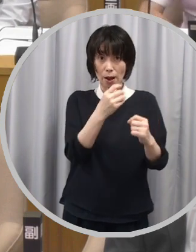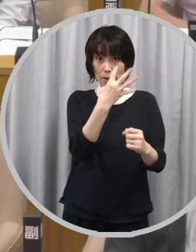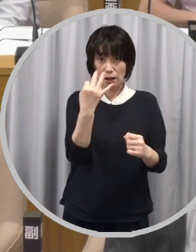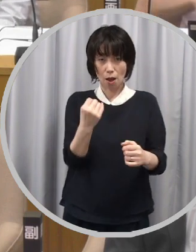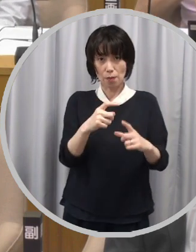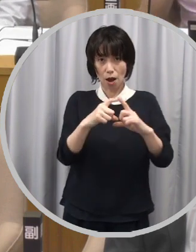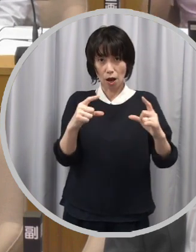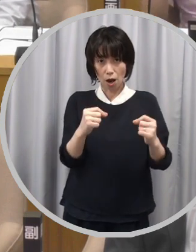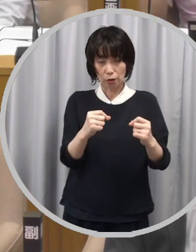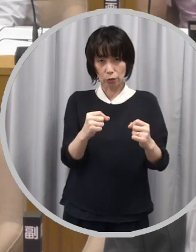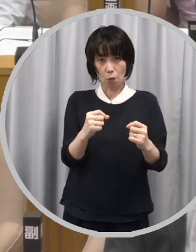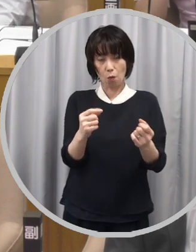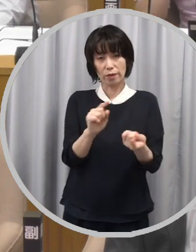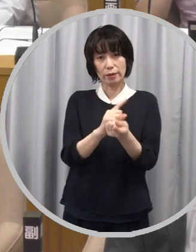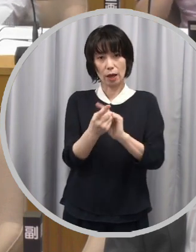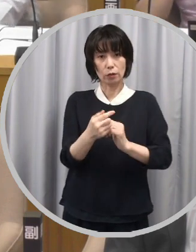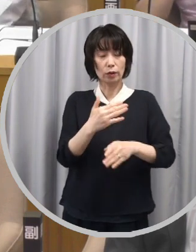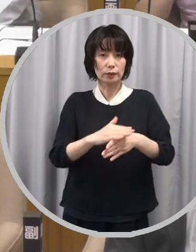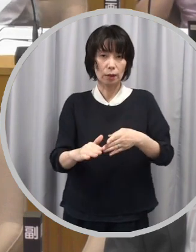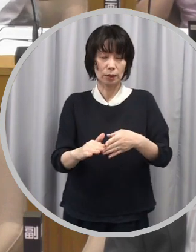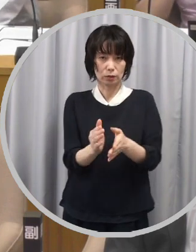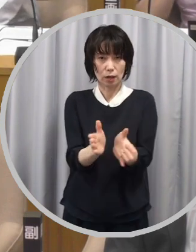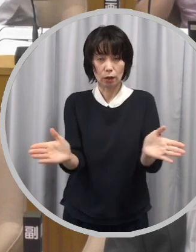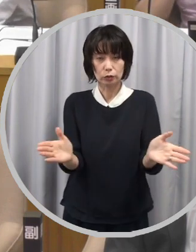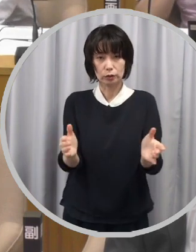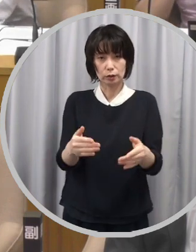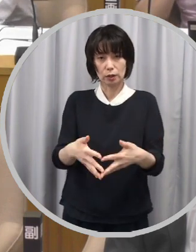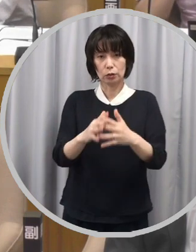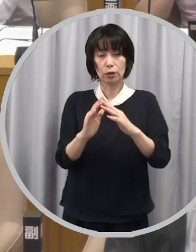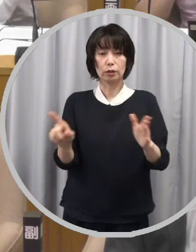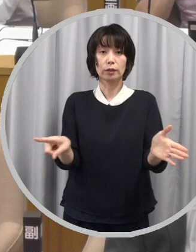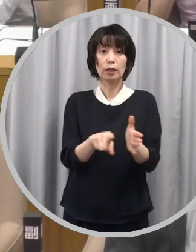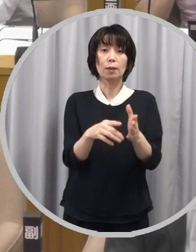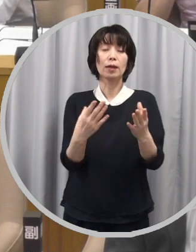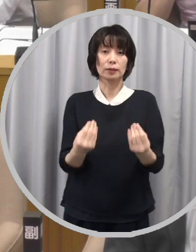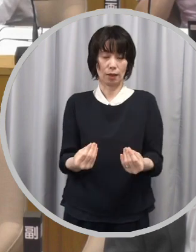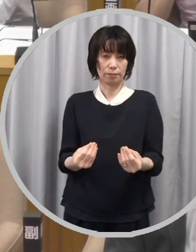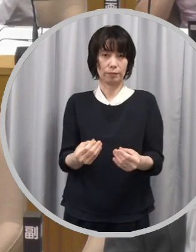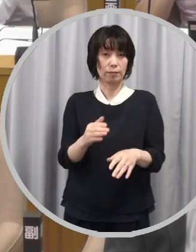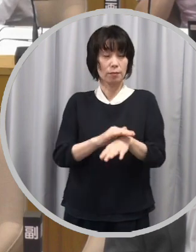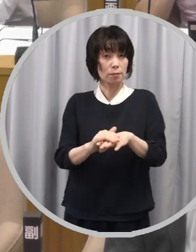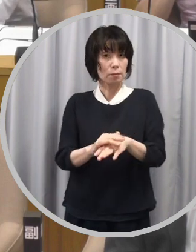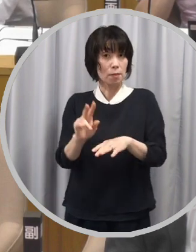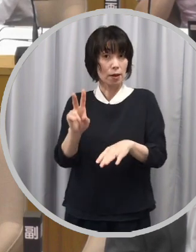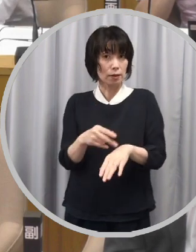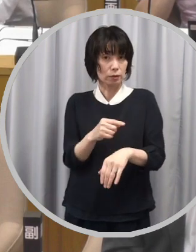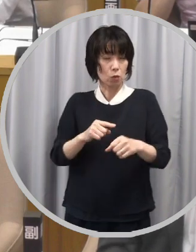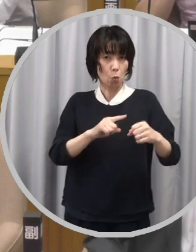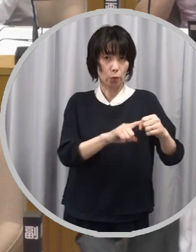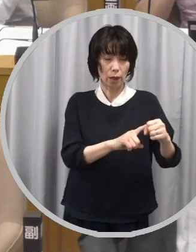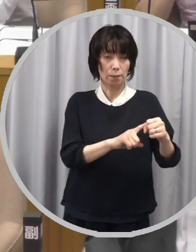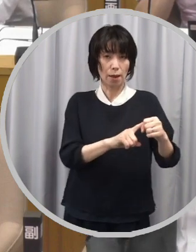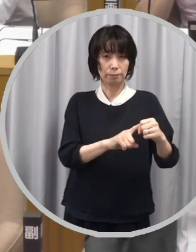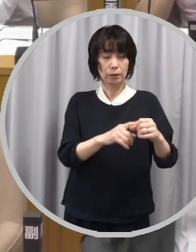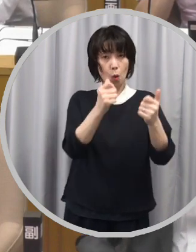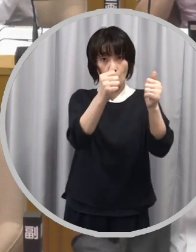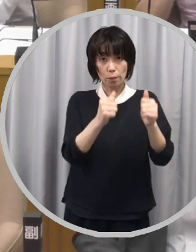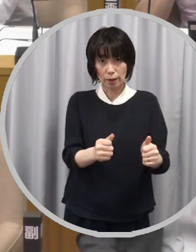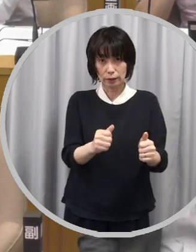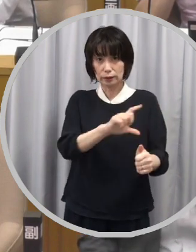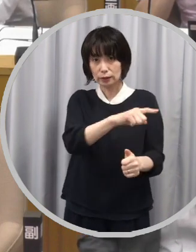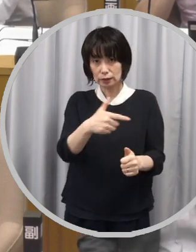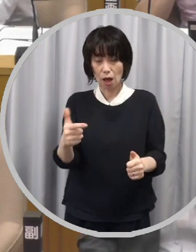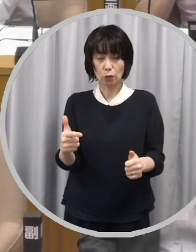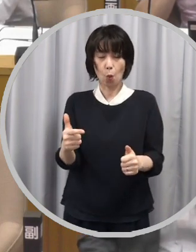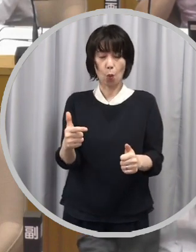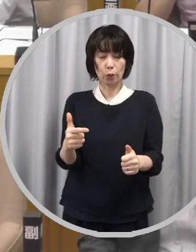に取り組んでまいりました。引き続き市民の利便性向上の観点から、ホームページやポータルサ